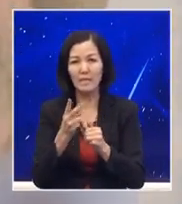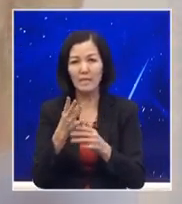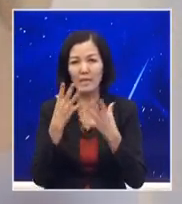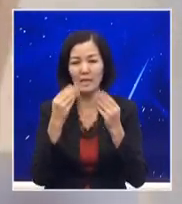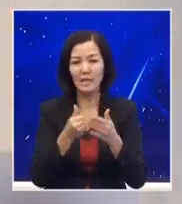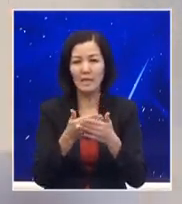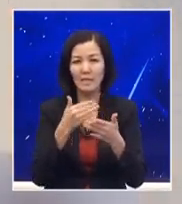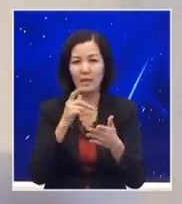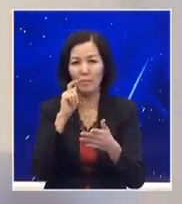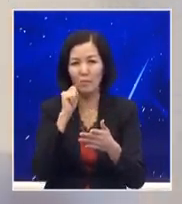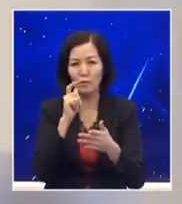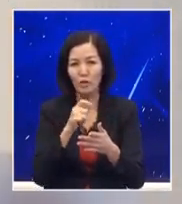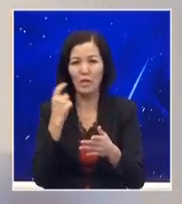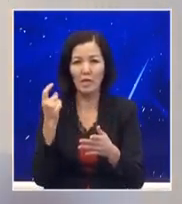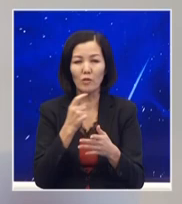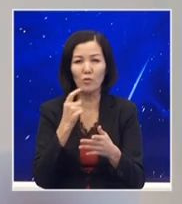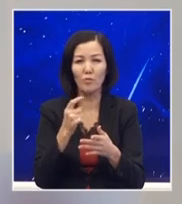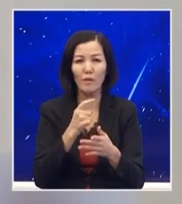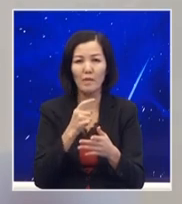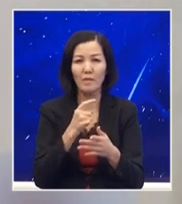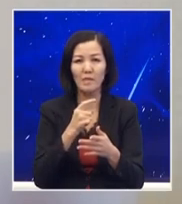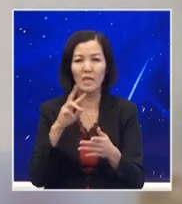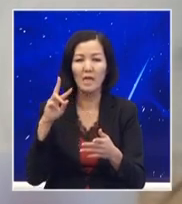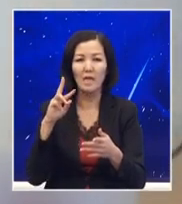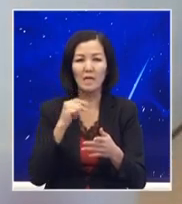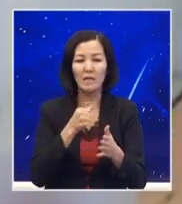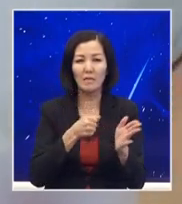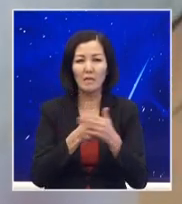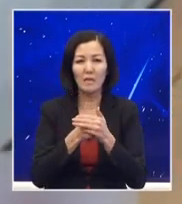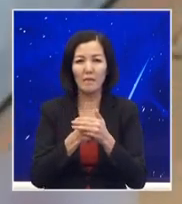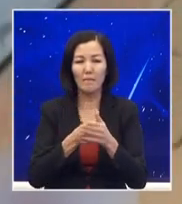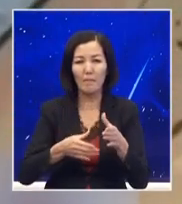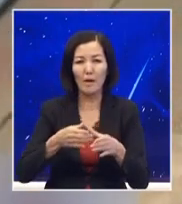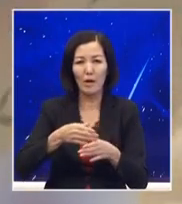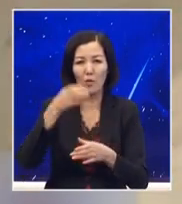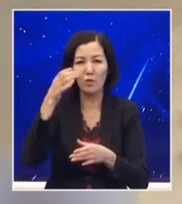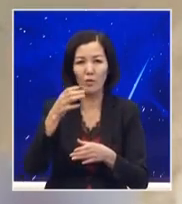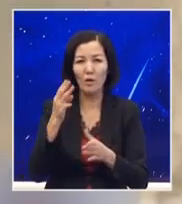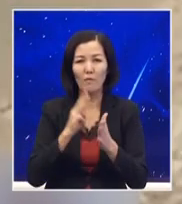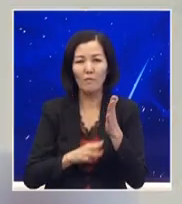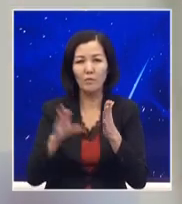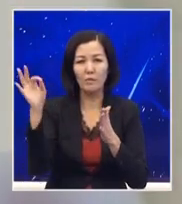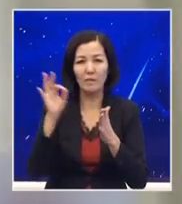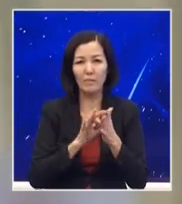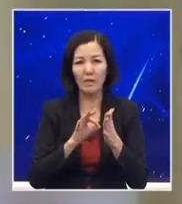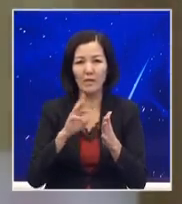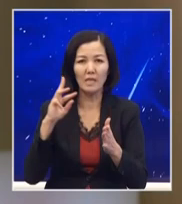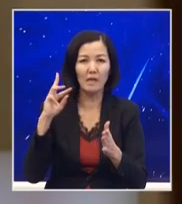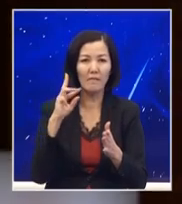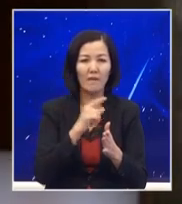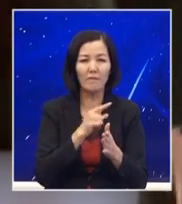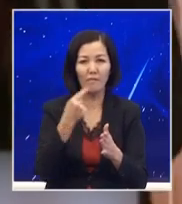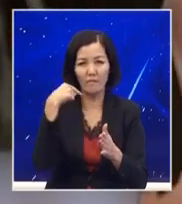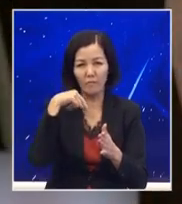назад мужчины в целях экономии топлива забили дымоход, вследствие чего 80% ядовитых веществ